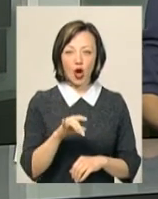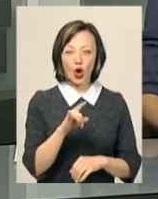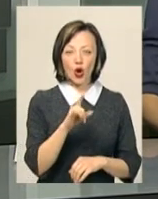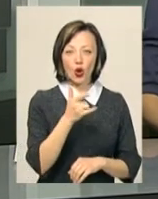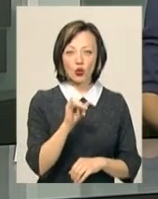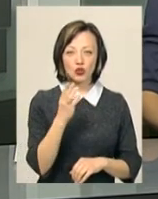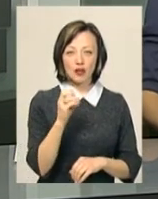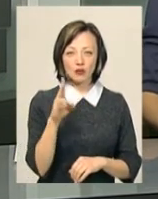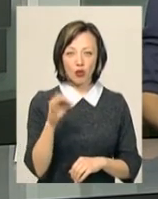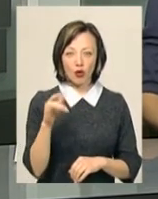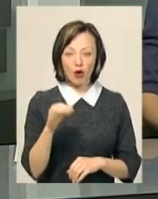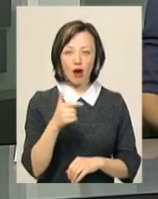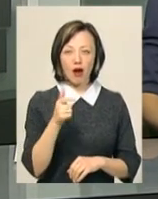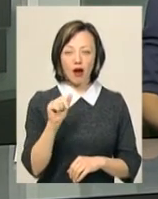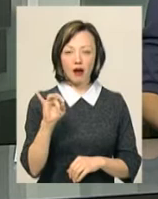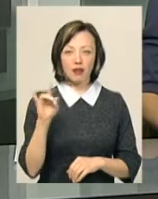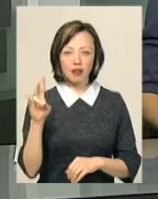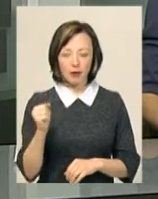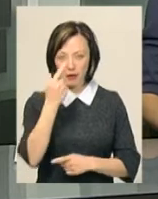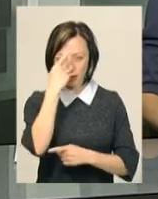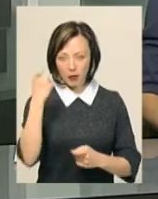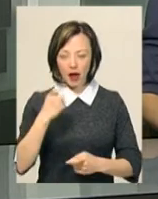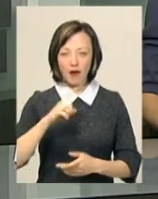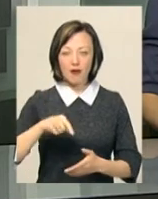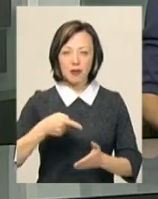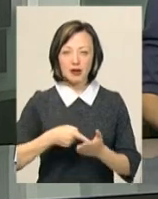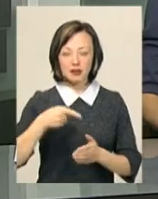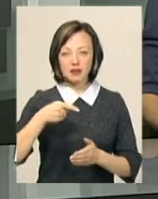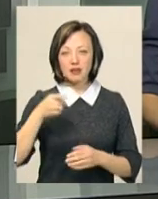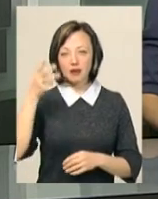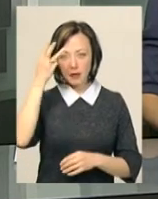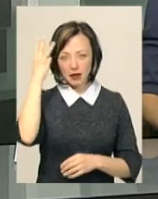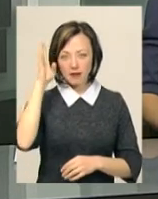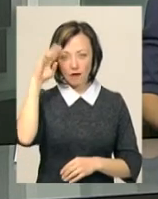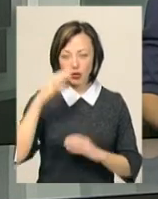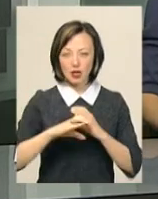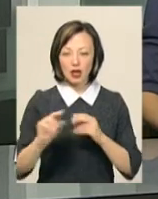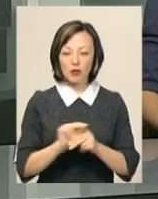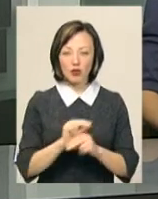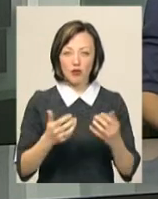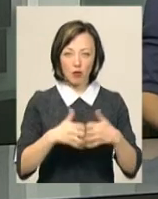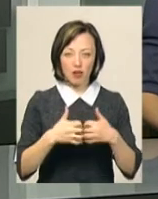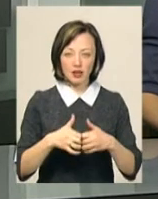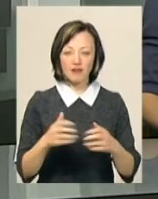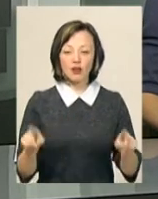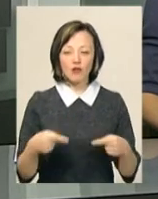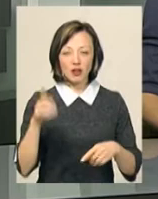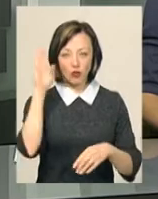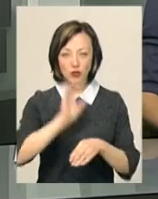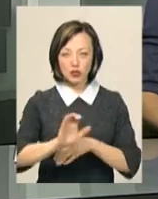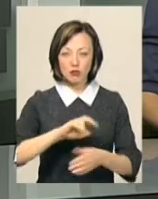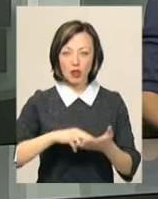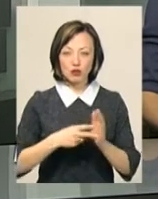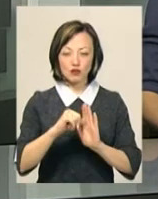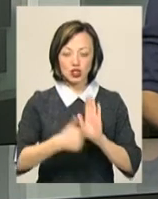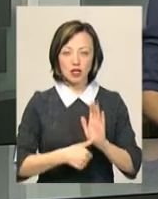і Гагаріна. Про це повідомляє Хмельницькводоканал. На цих вулицях комунальники ремонтуватимуть обладнання. Відновити водопостачання планують